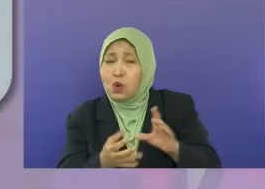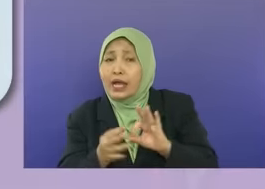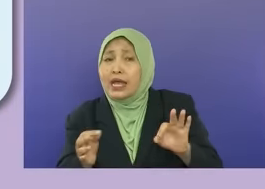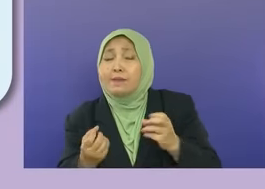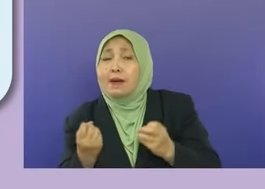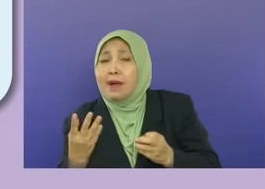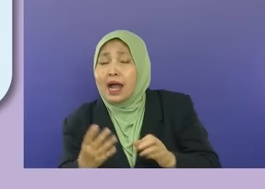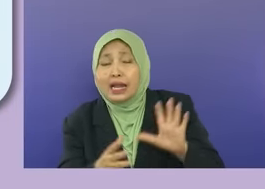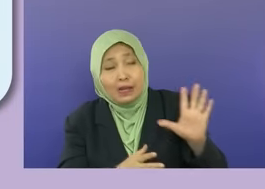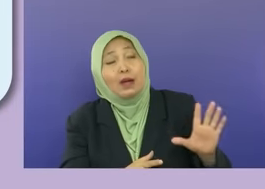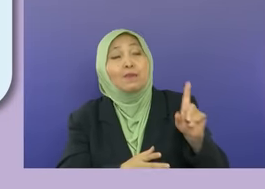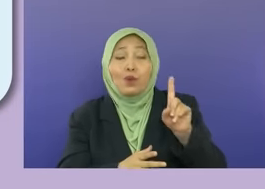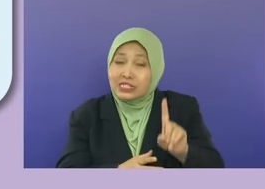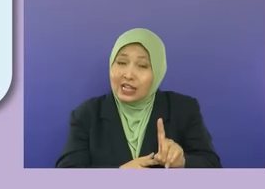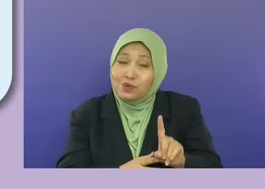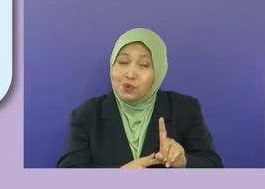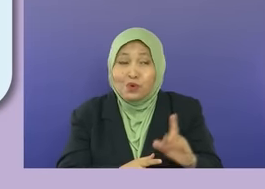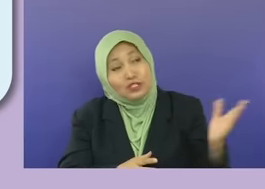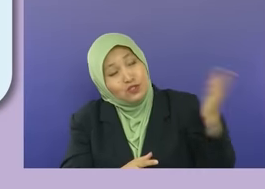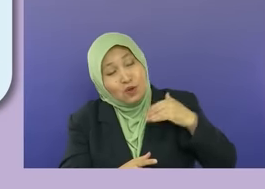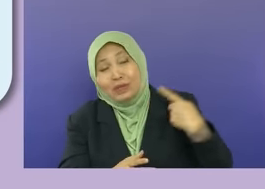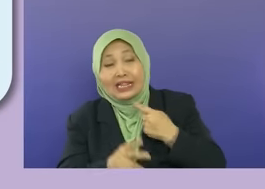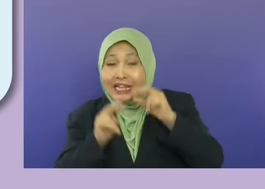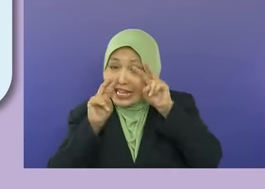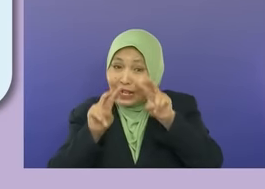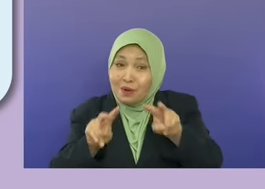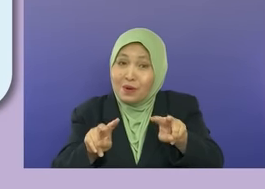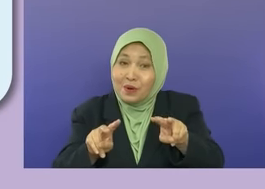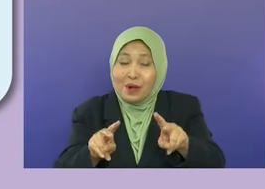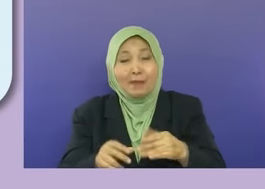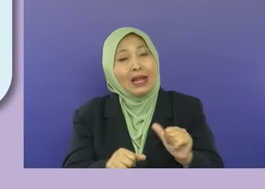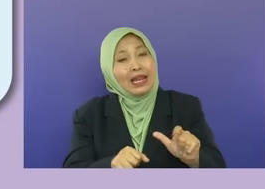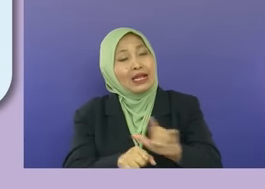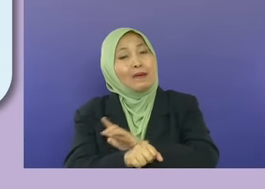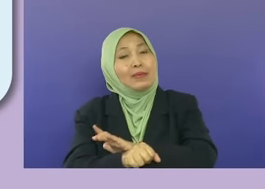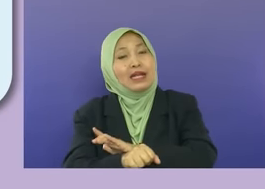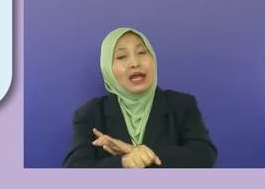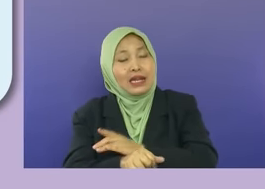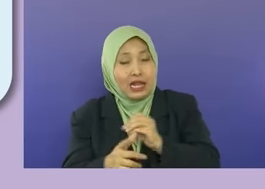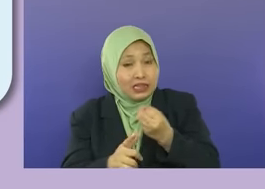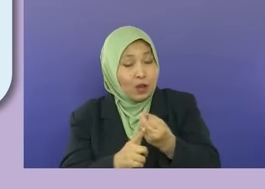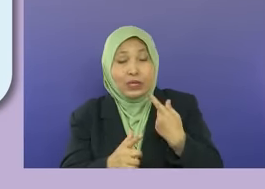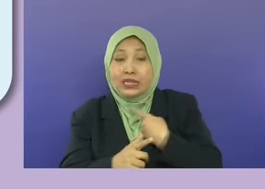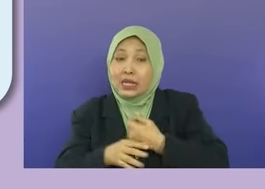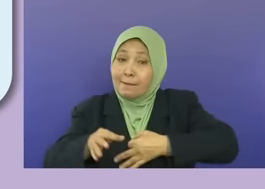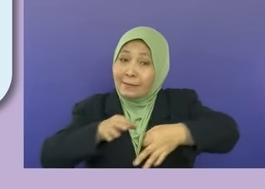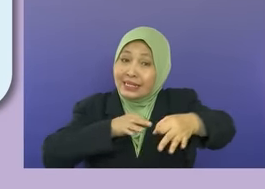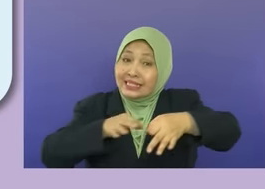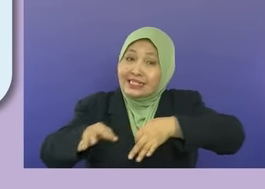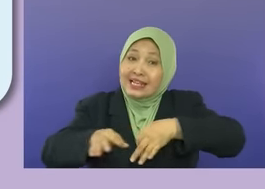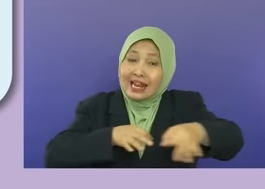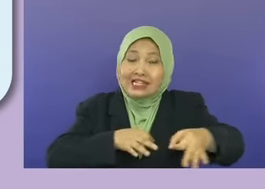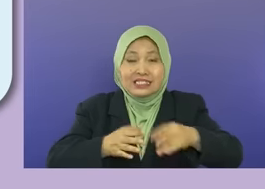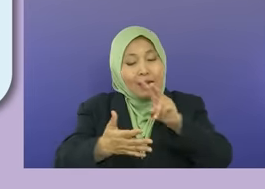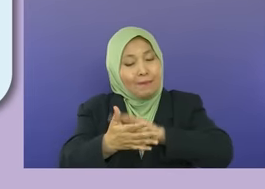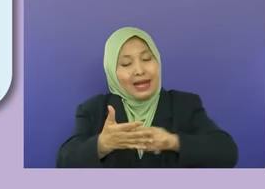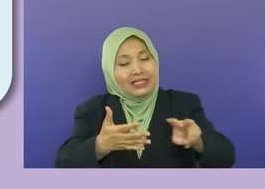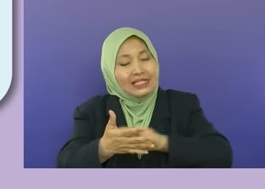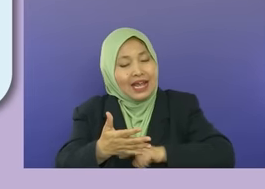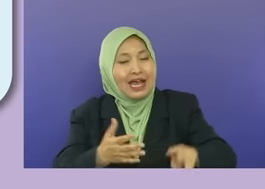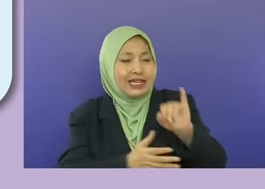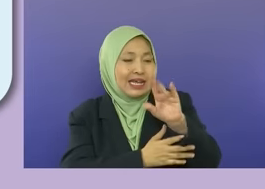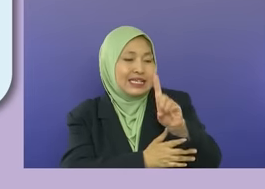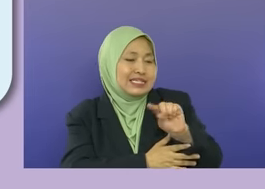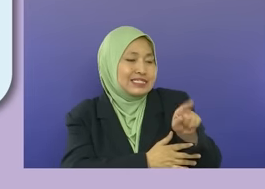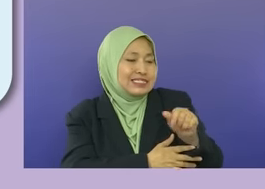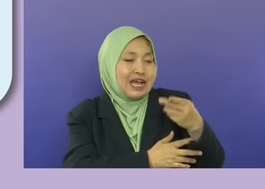51 Ayo kita Tengok ya itulah menyempurnakan ataupun kita menjelaskan bacaan izhar